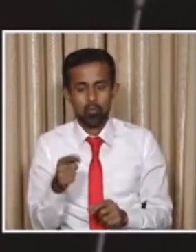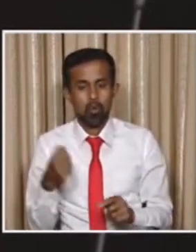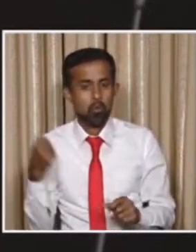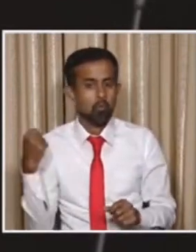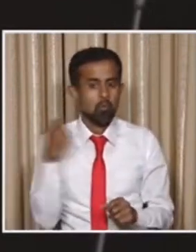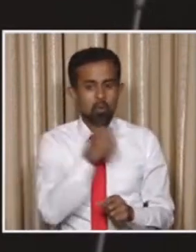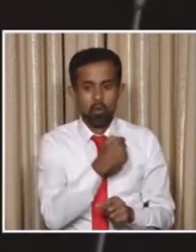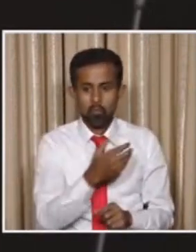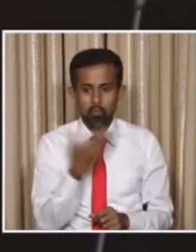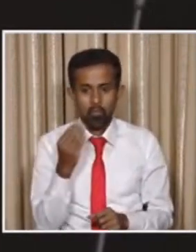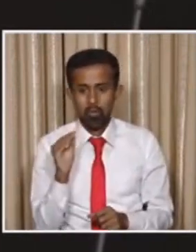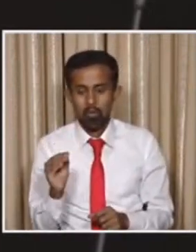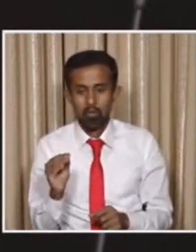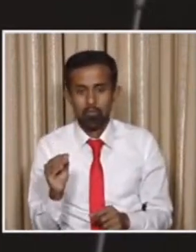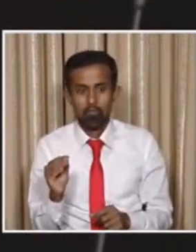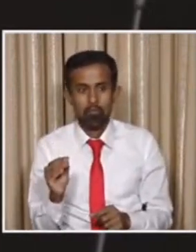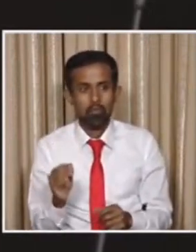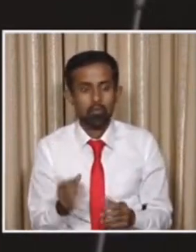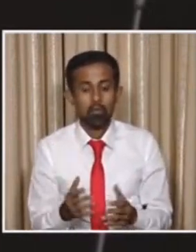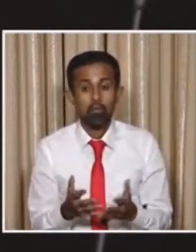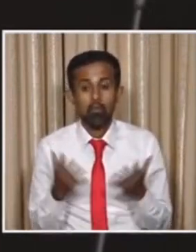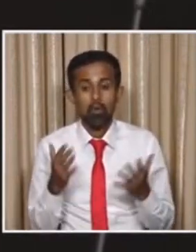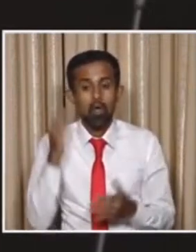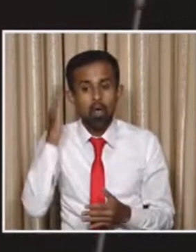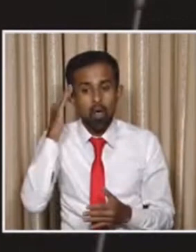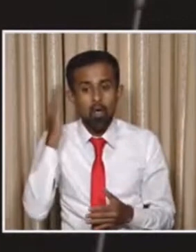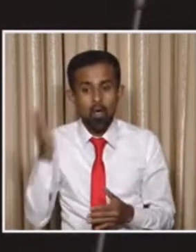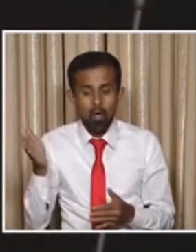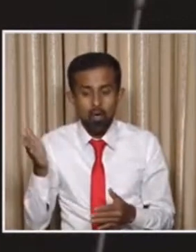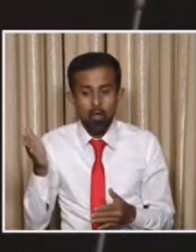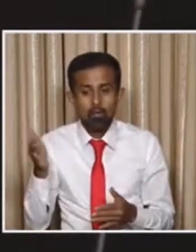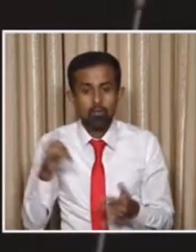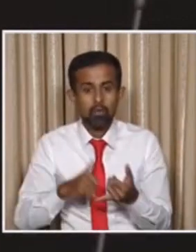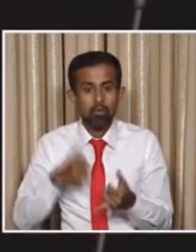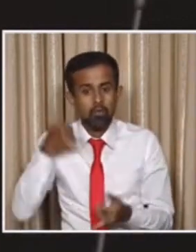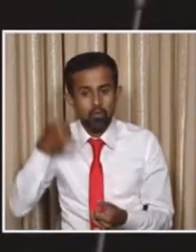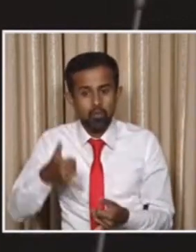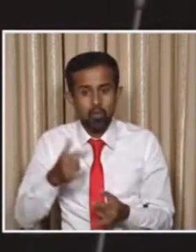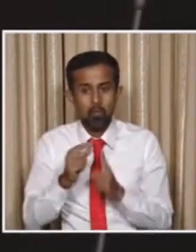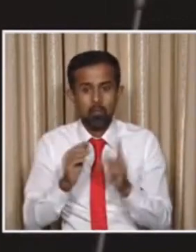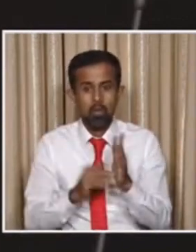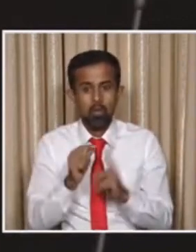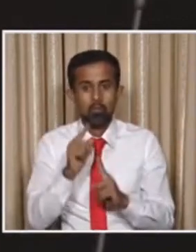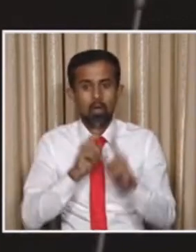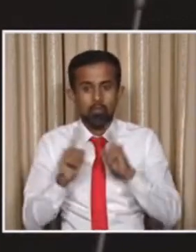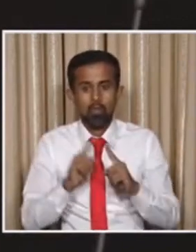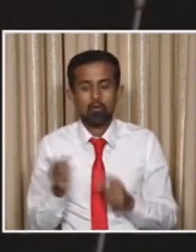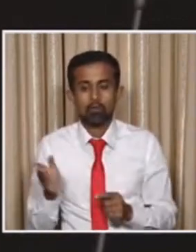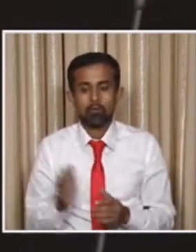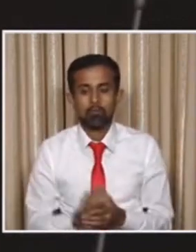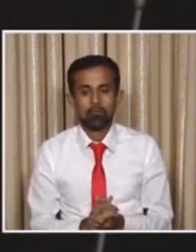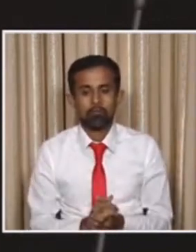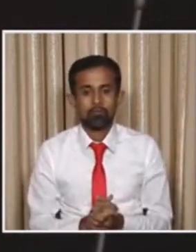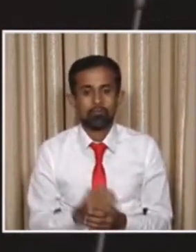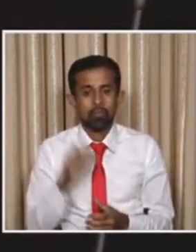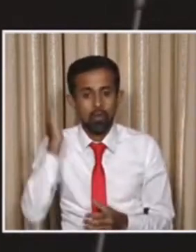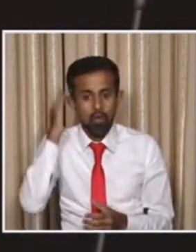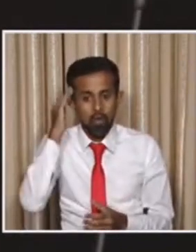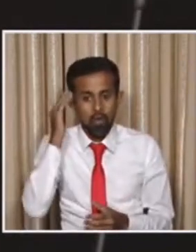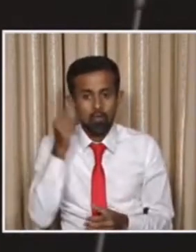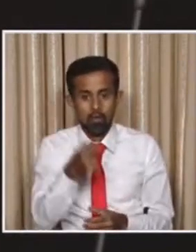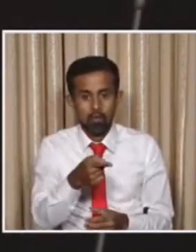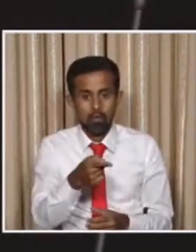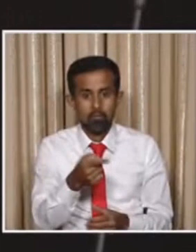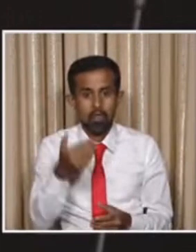nam Mona kantawa genada me sajabe inna me mantriwaru katha karanne kantawa kata meka